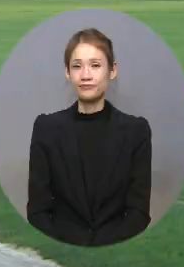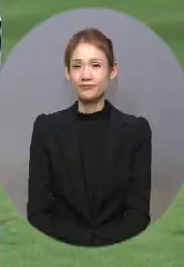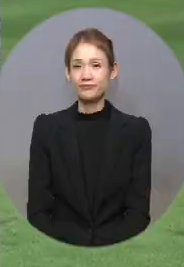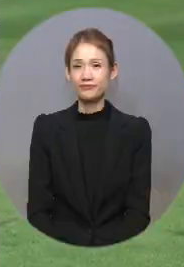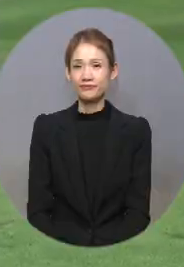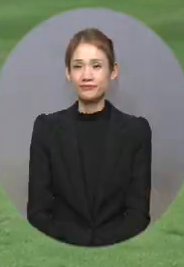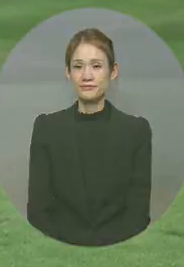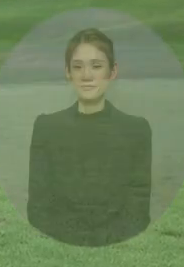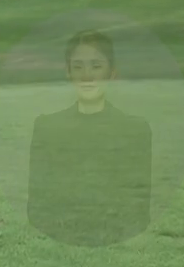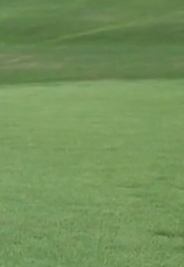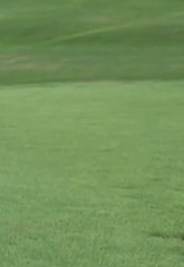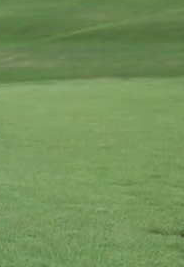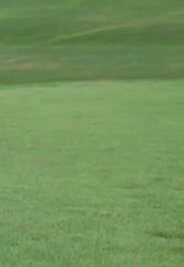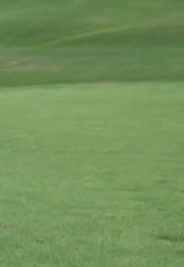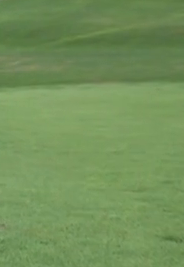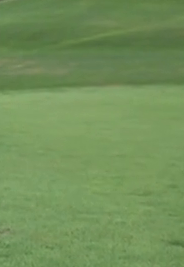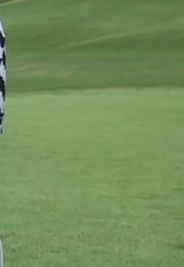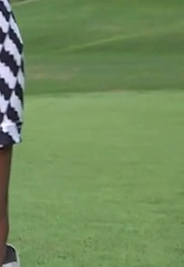와,